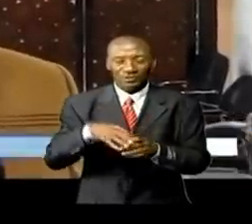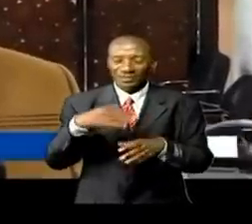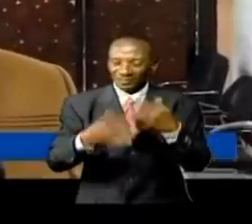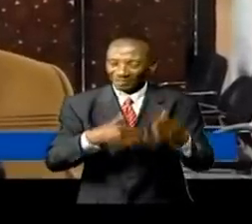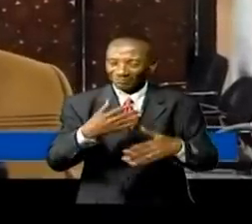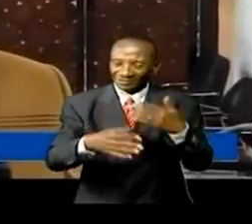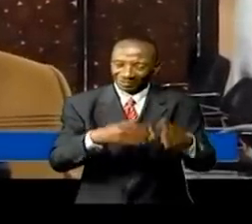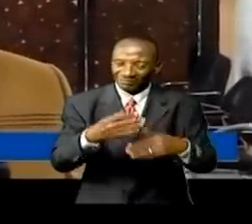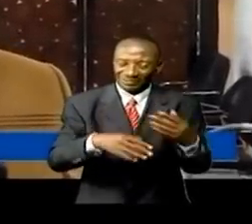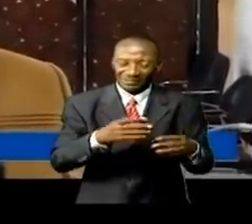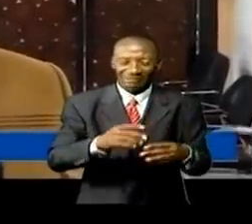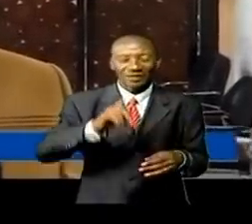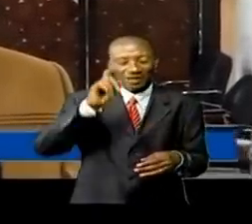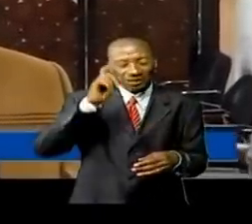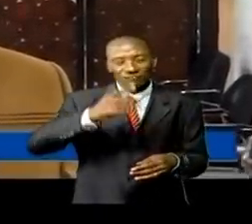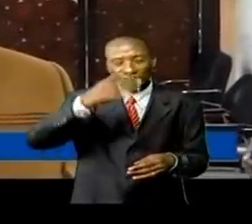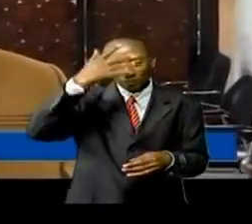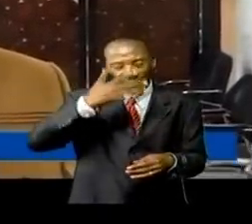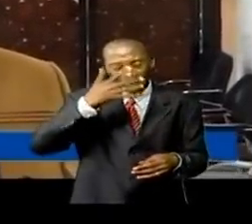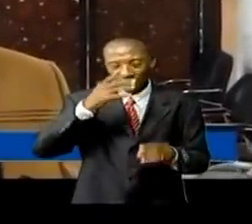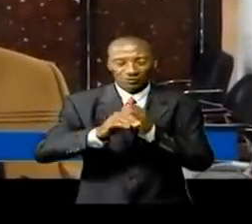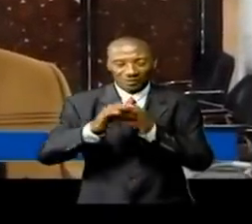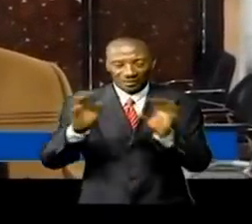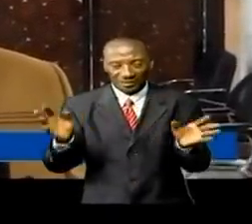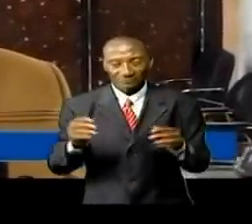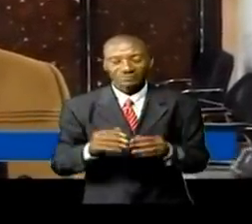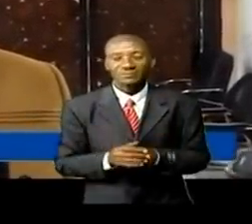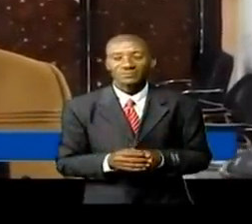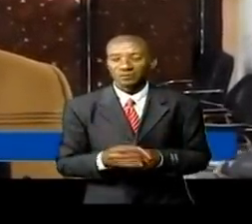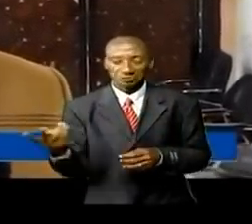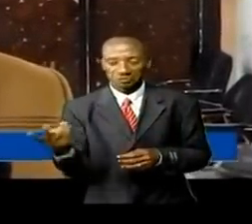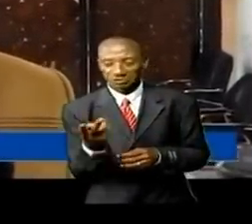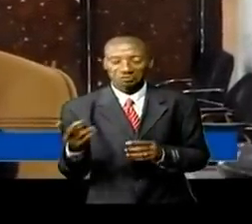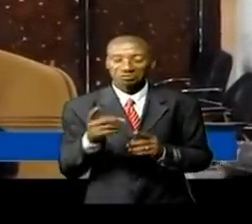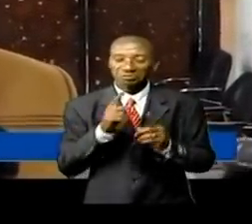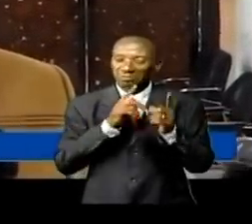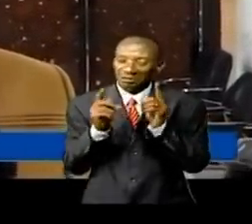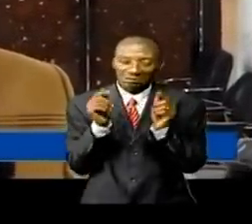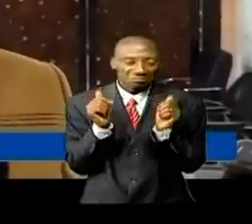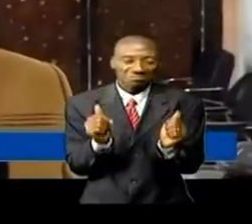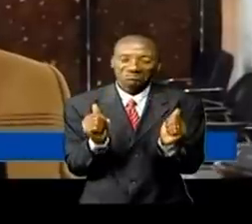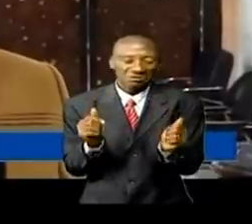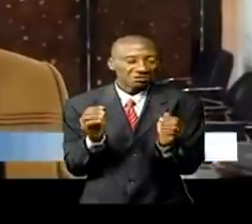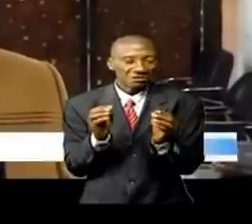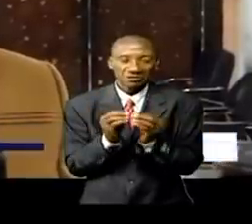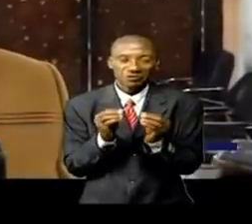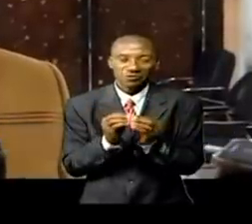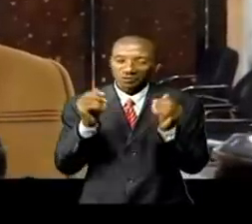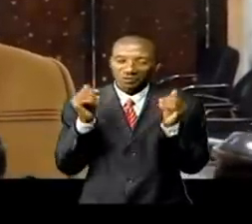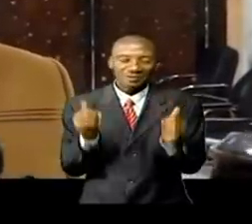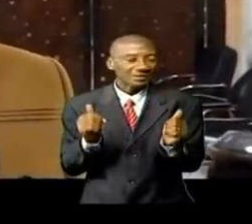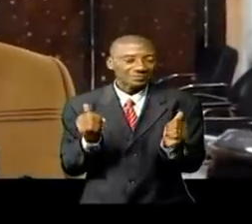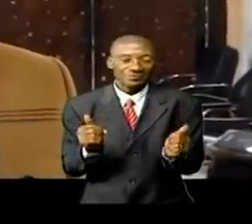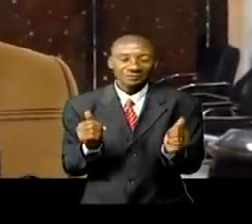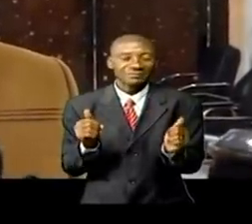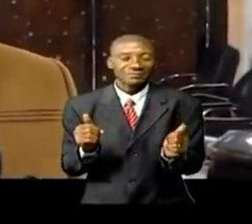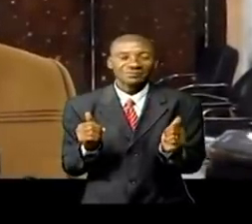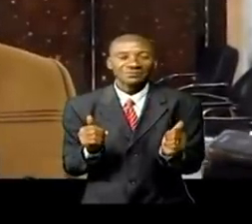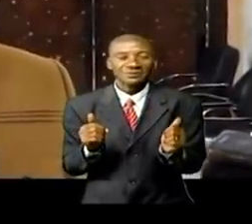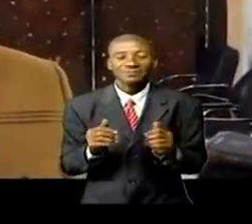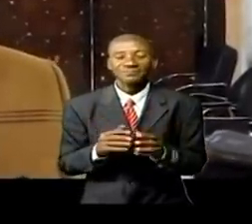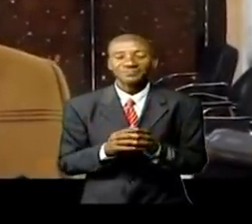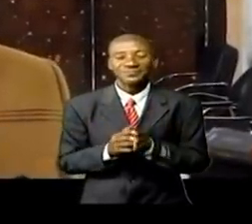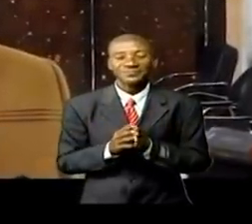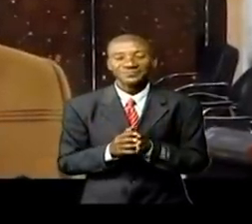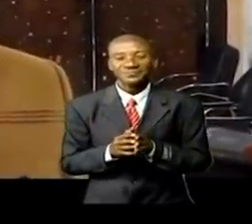compréhension mutuelle sur le déroulement de cette mission d'accompagnement et d'encadrement de